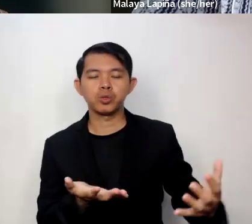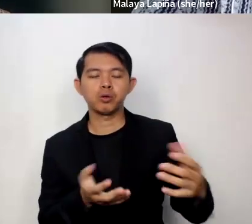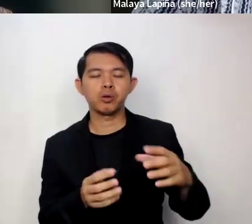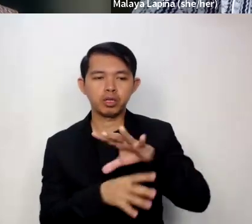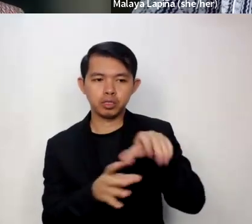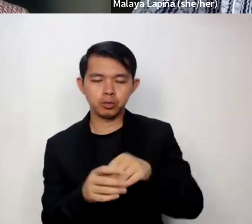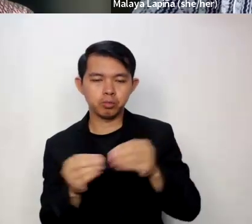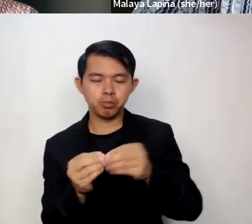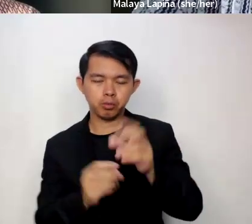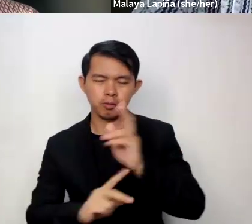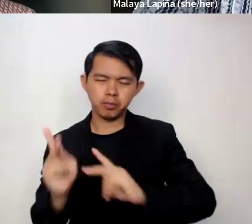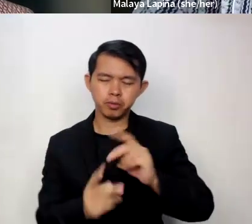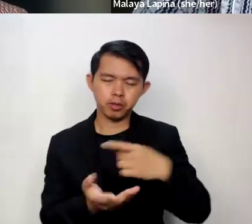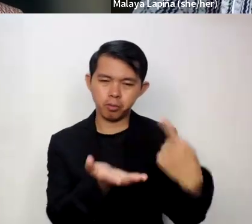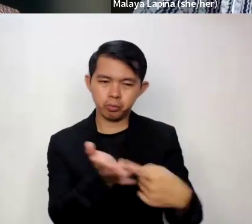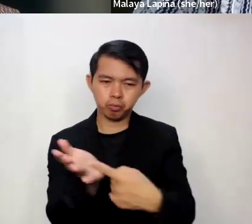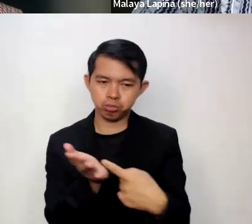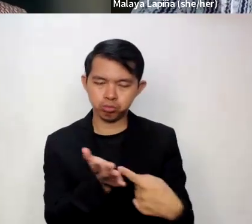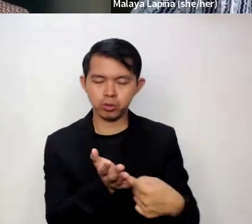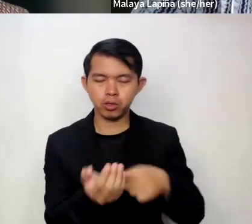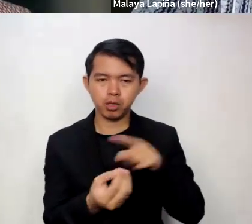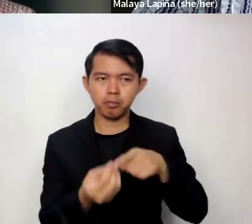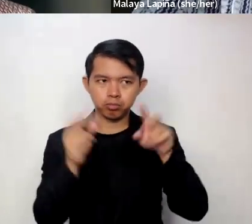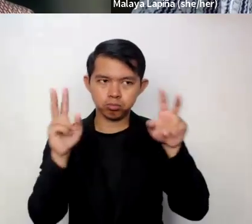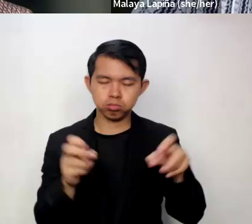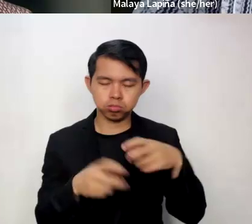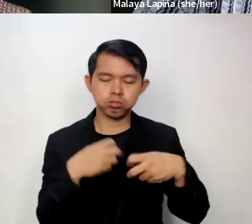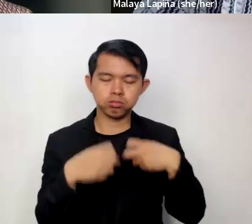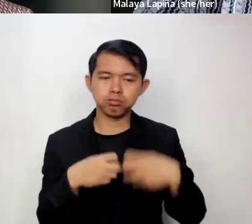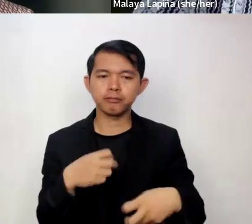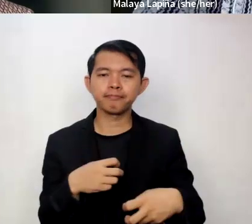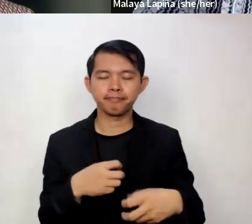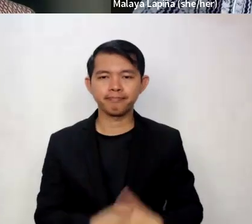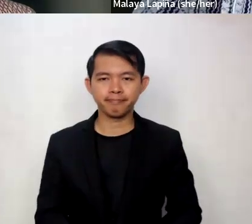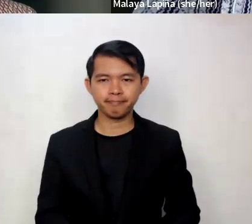of topic. So about this kind of yung mga issues. Yun lang.